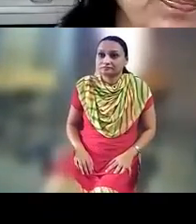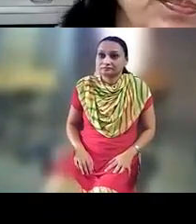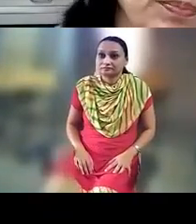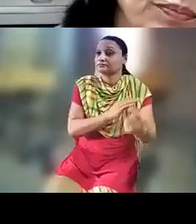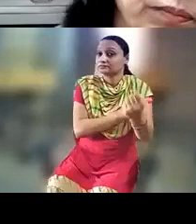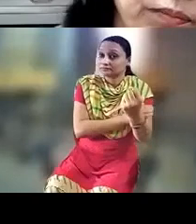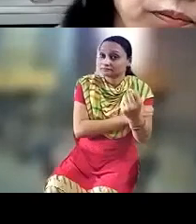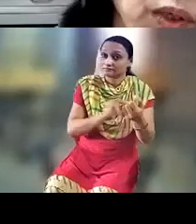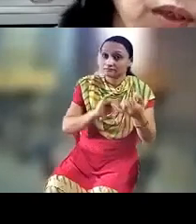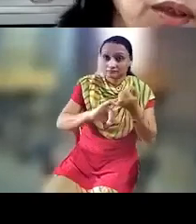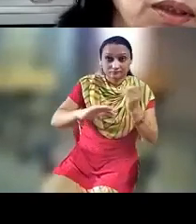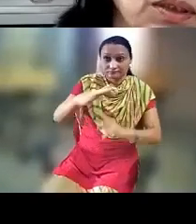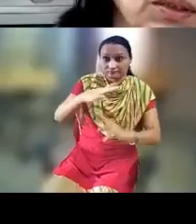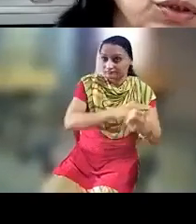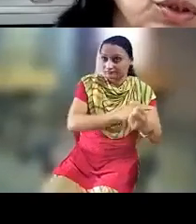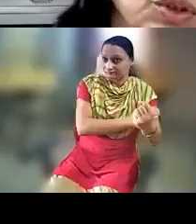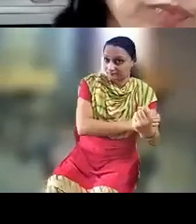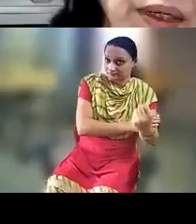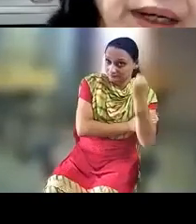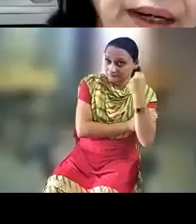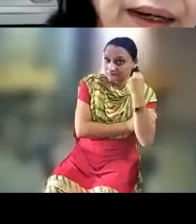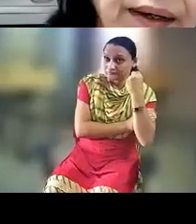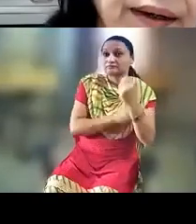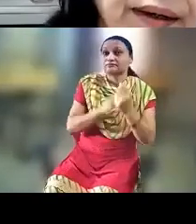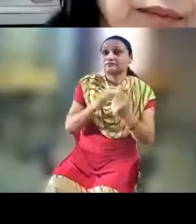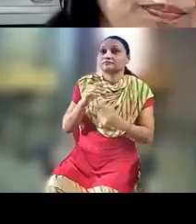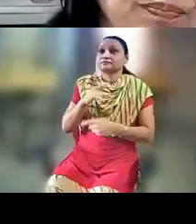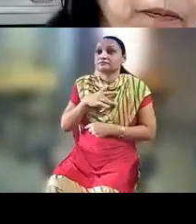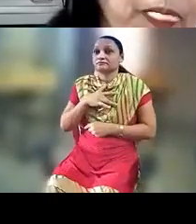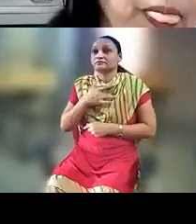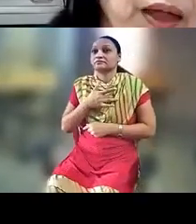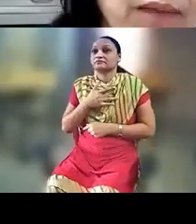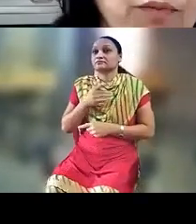पे। सो इसमें ये एक